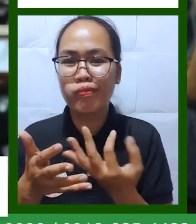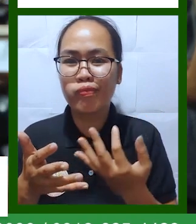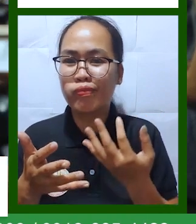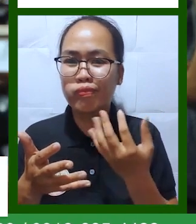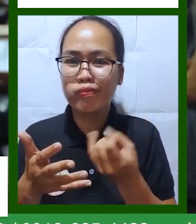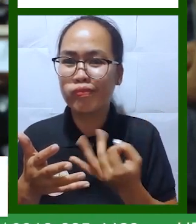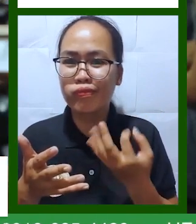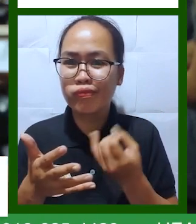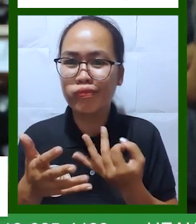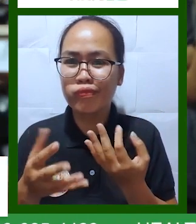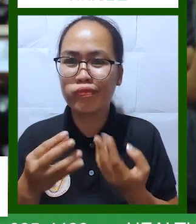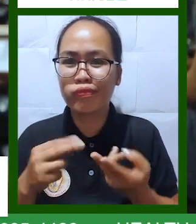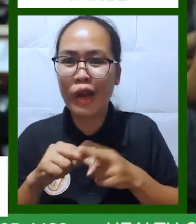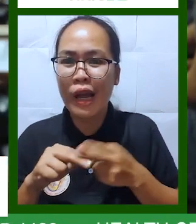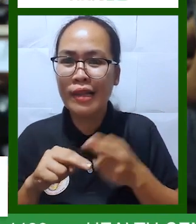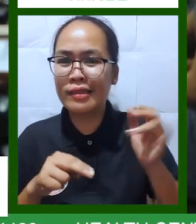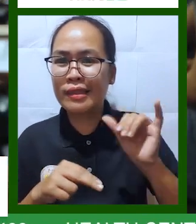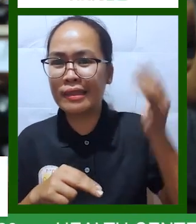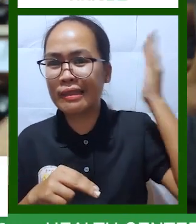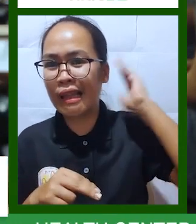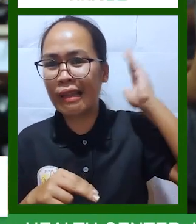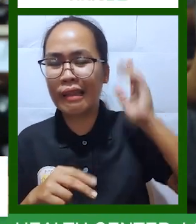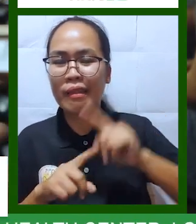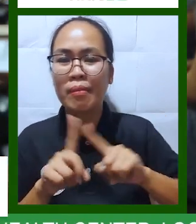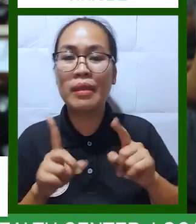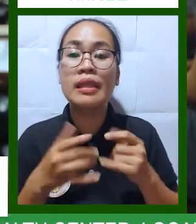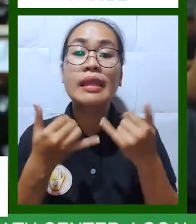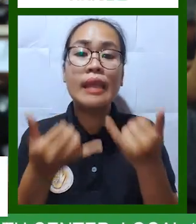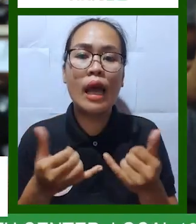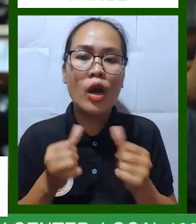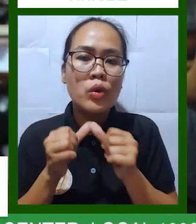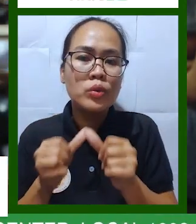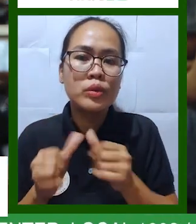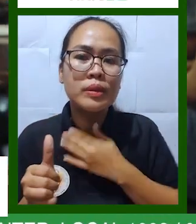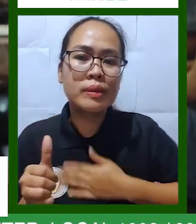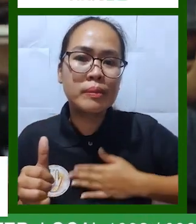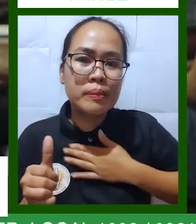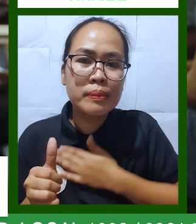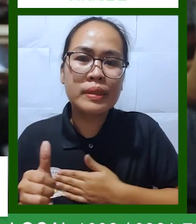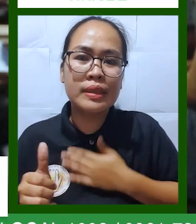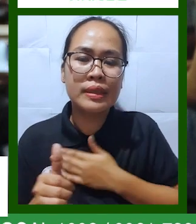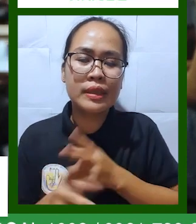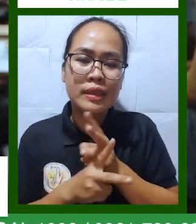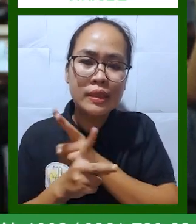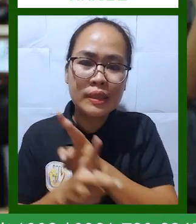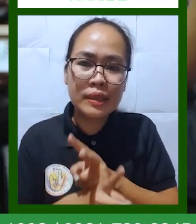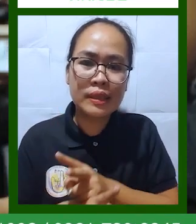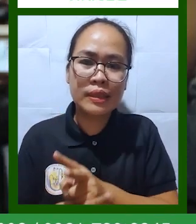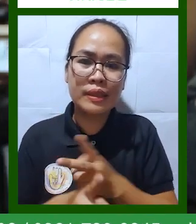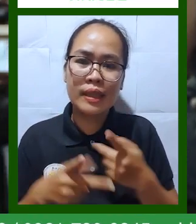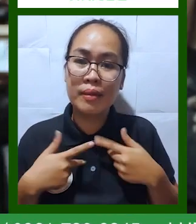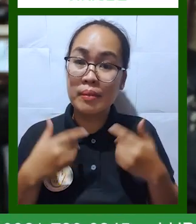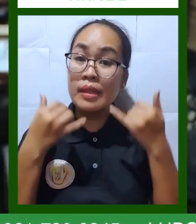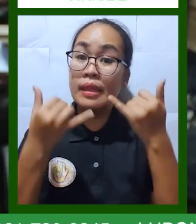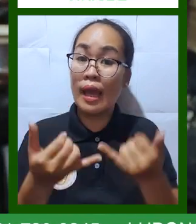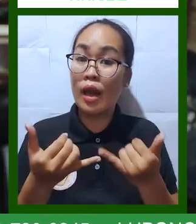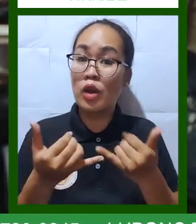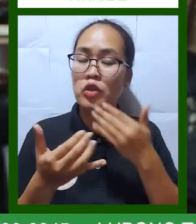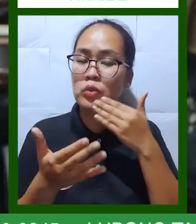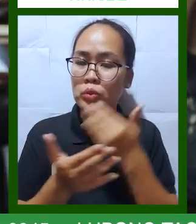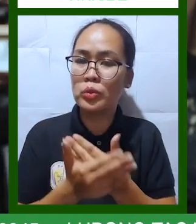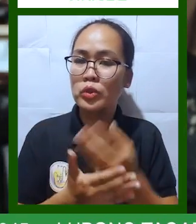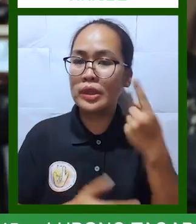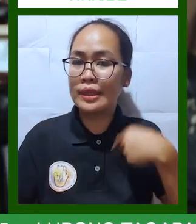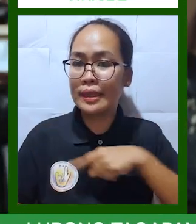nung dati. Pero ang akin lamang po, patuloy pa rin tayong mag-ingat, mga kabarangay. Sabi ko nga,